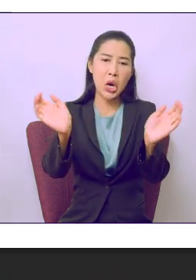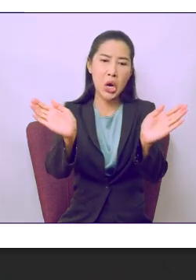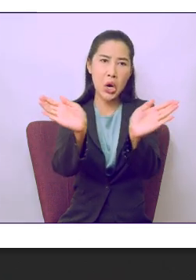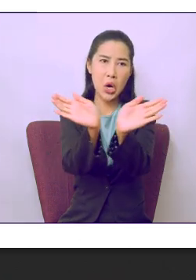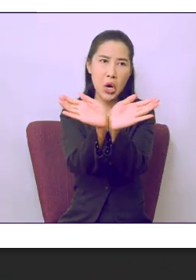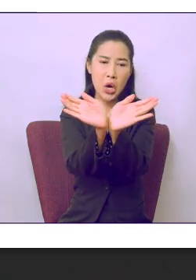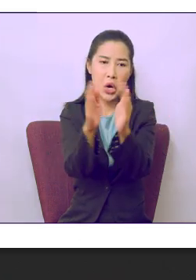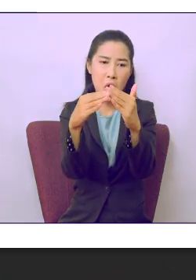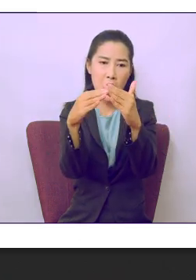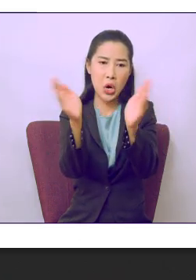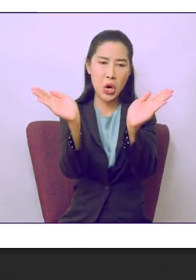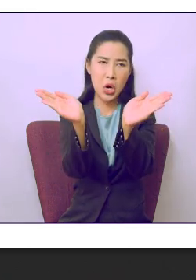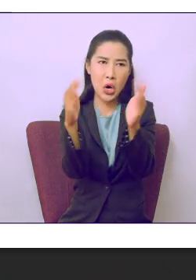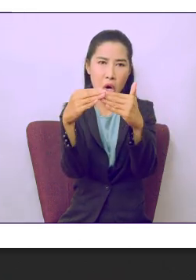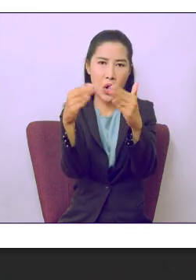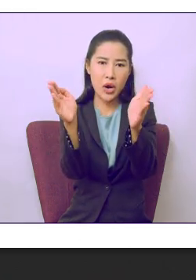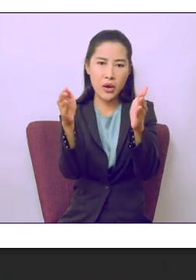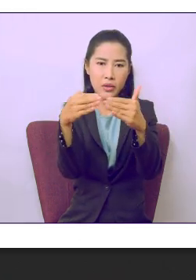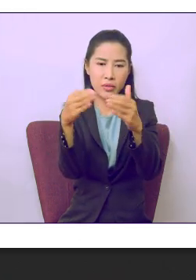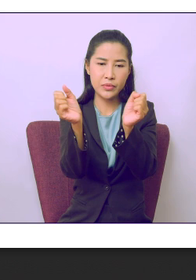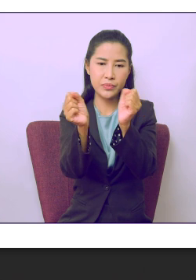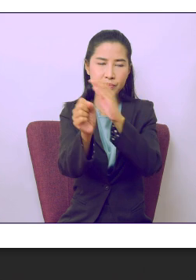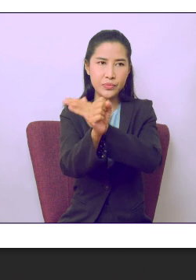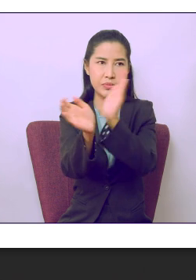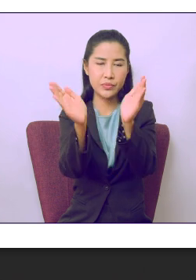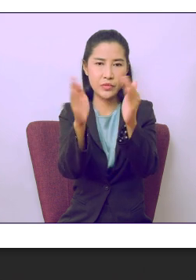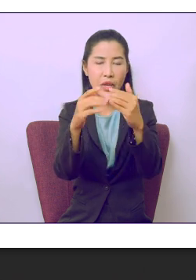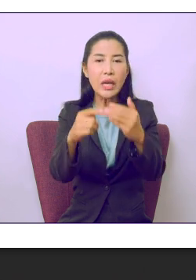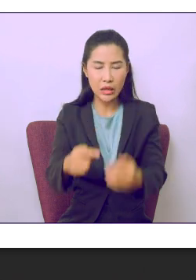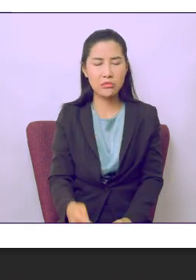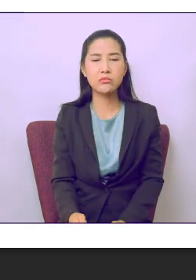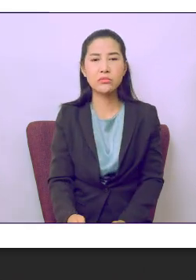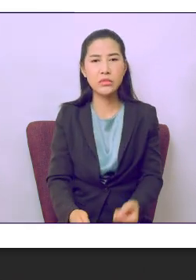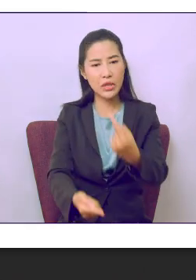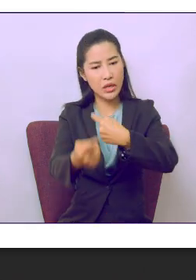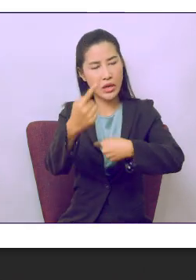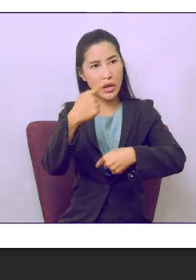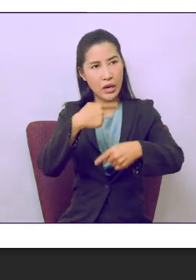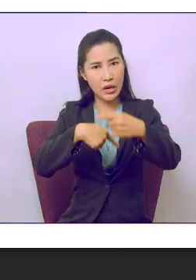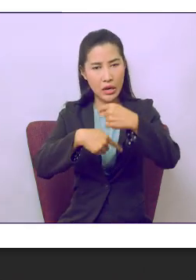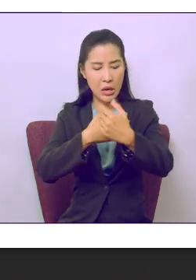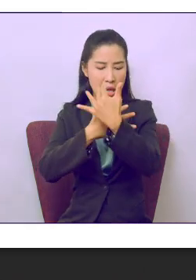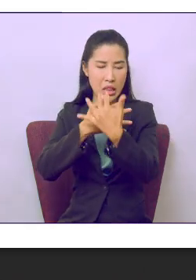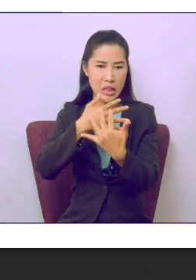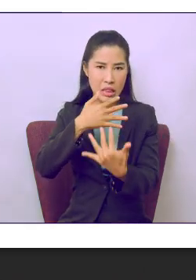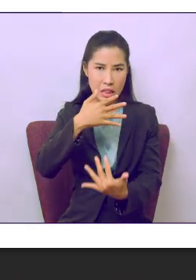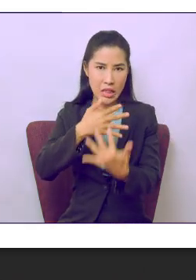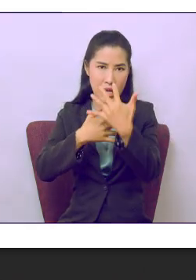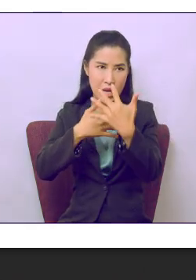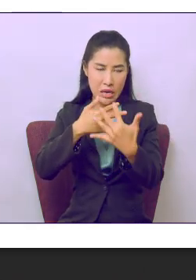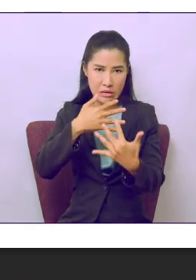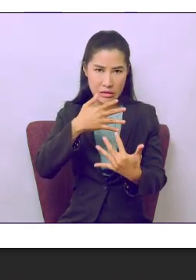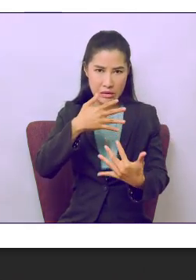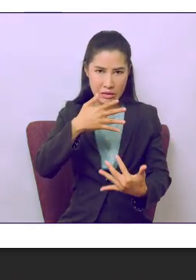ครับสำคัญนะครับมีการไหลเวียนมีเส้นเลือดใหญ่อยู่เยอะแยะมากมายเลยอ่ะนะครับแล้วก็เป็นการส่งต่อนะครับ